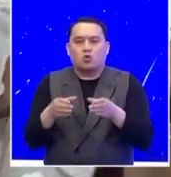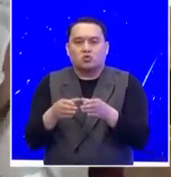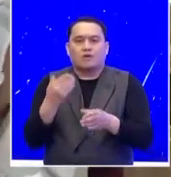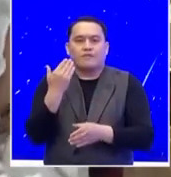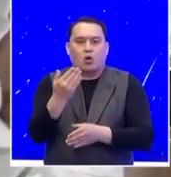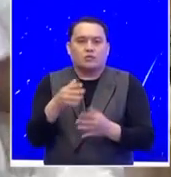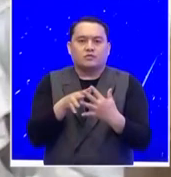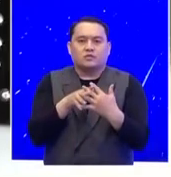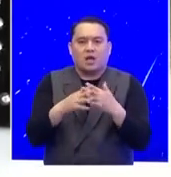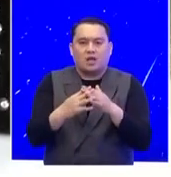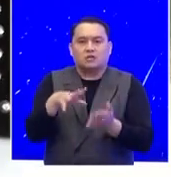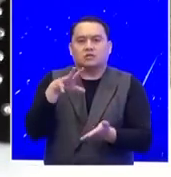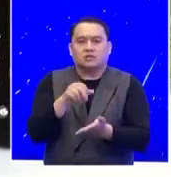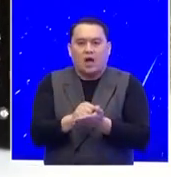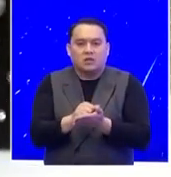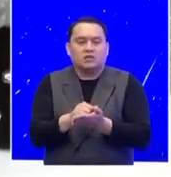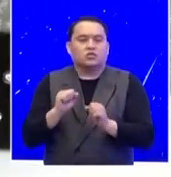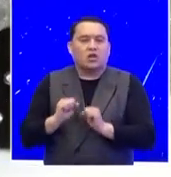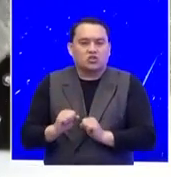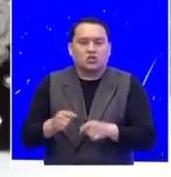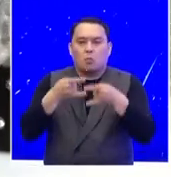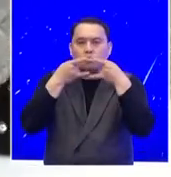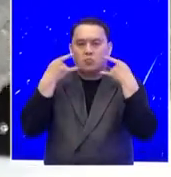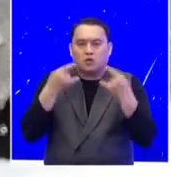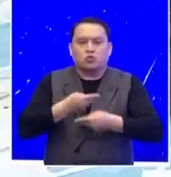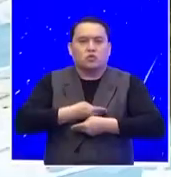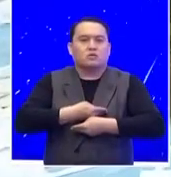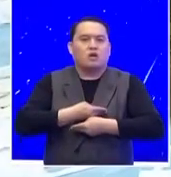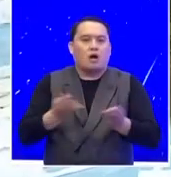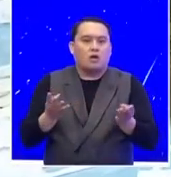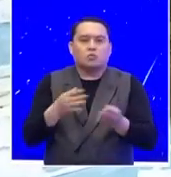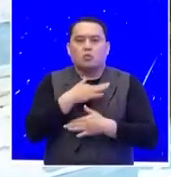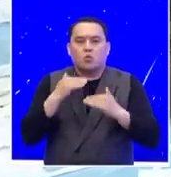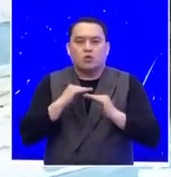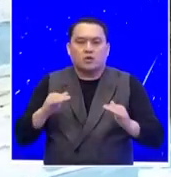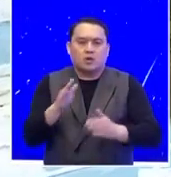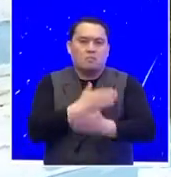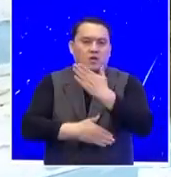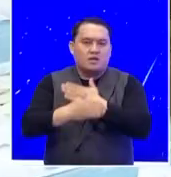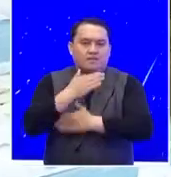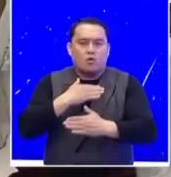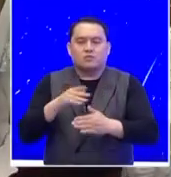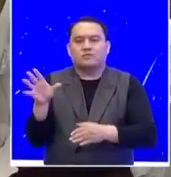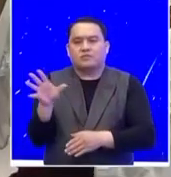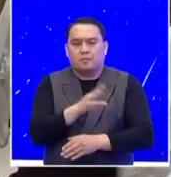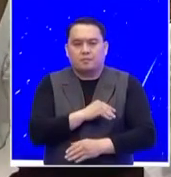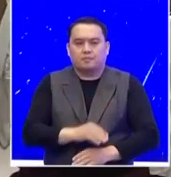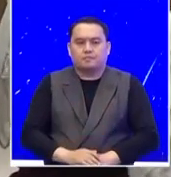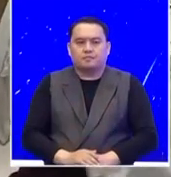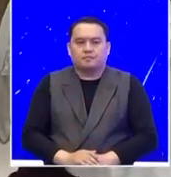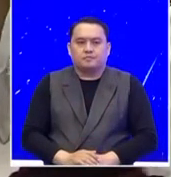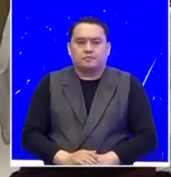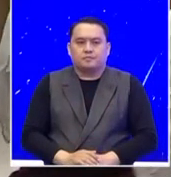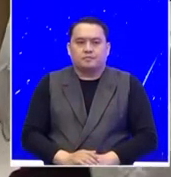«Ак-Кимишек» поселка Мусабек занялись пошивом защитных масок. Шьют и раздают их многодетным семьям, инвалидам, малоимущим сельчанам.